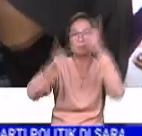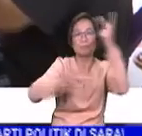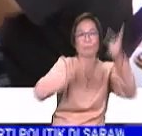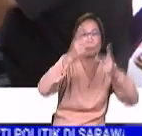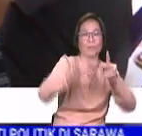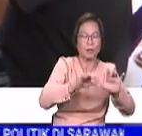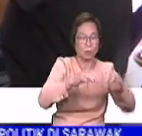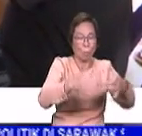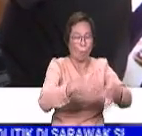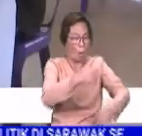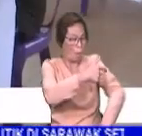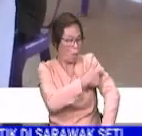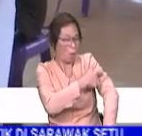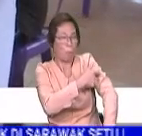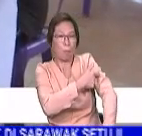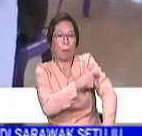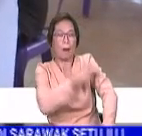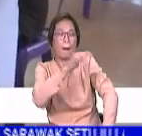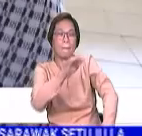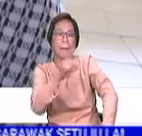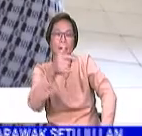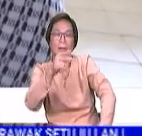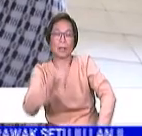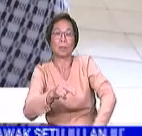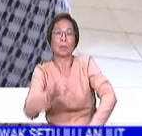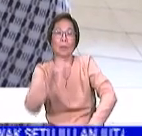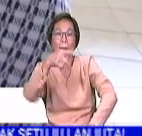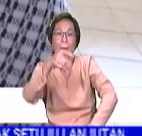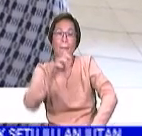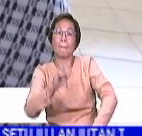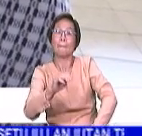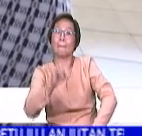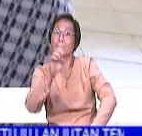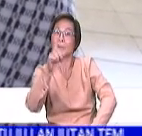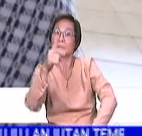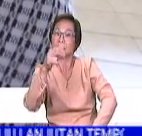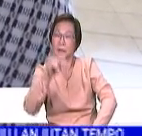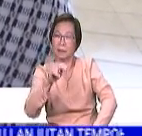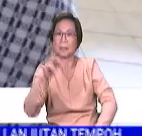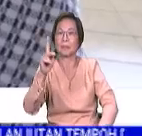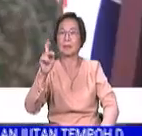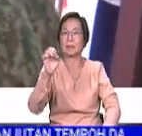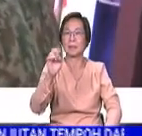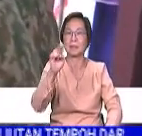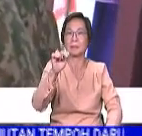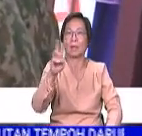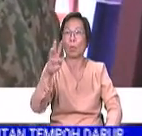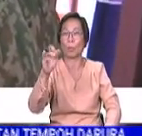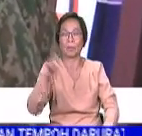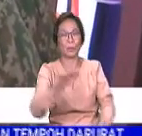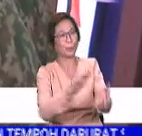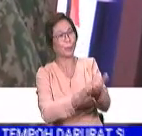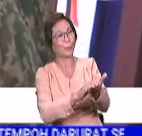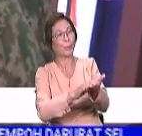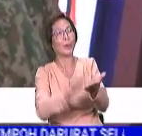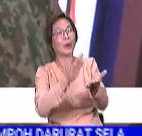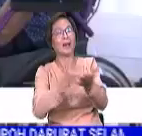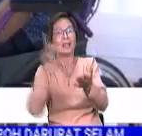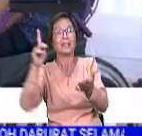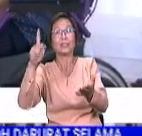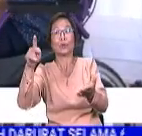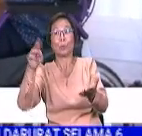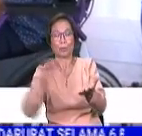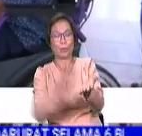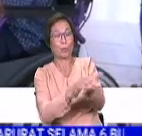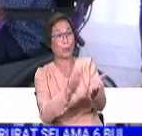pasukan vaksinasi Pengobatan Medan di dewan tembakau masam Dina gak jago karena with beliau memuji usaha angkatan tentera